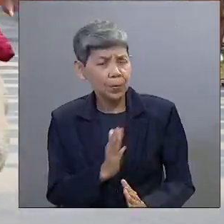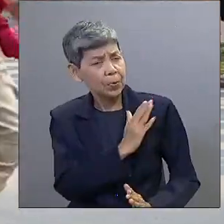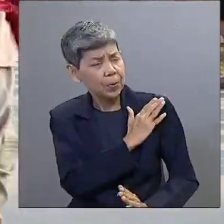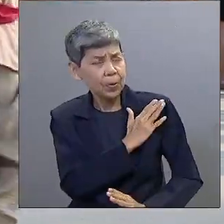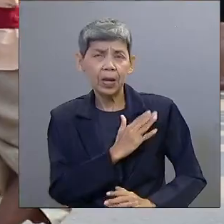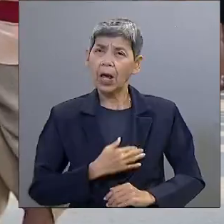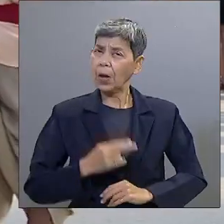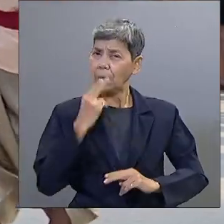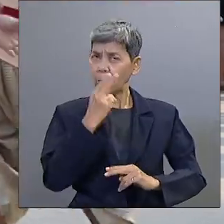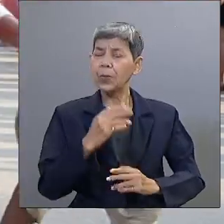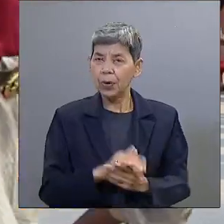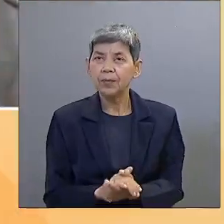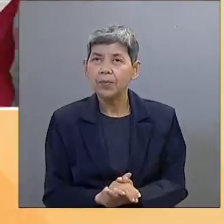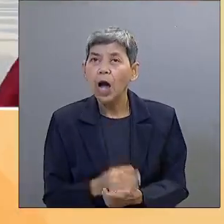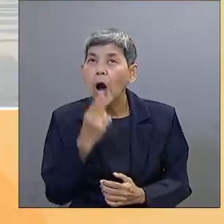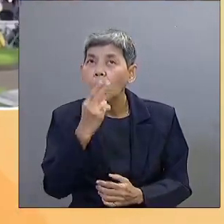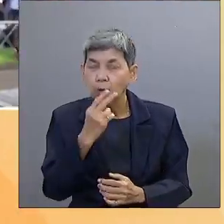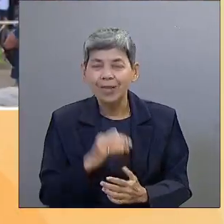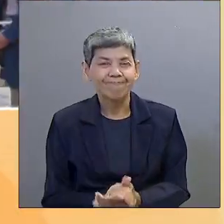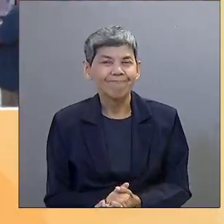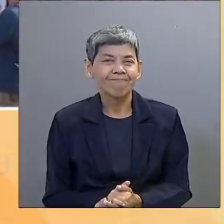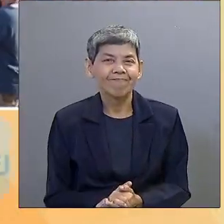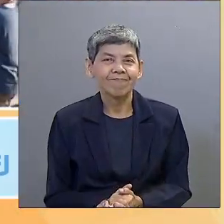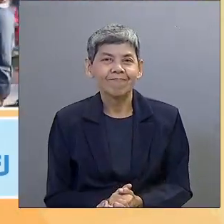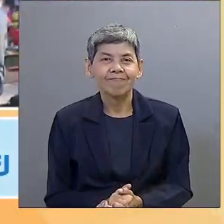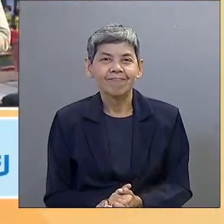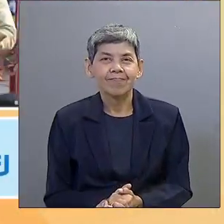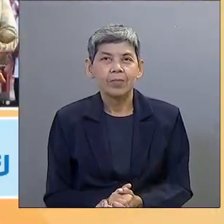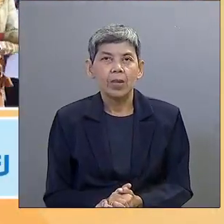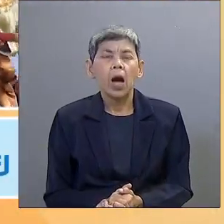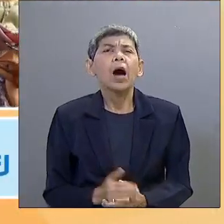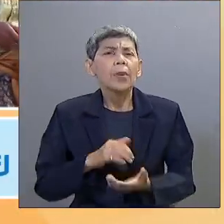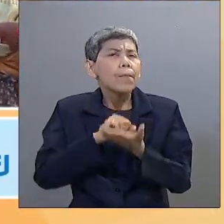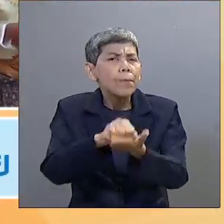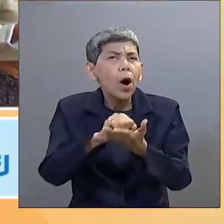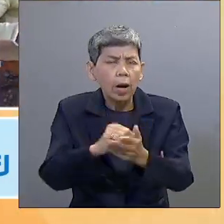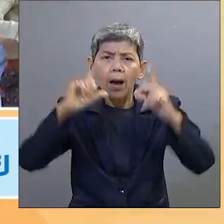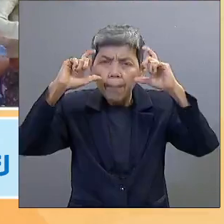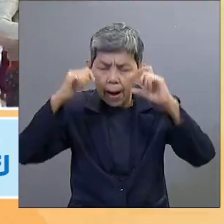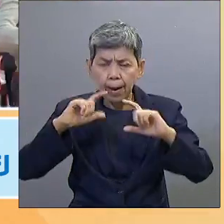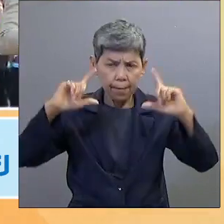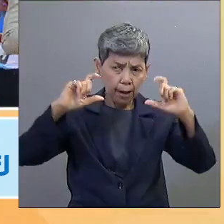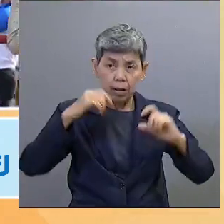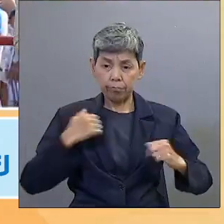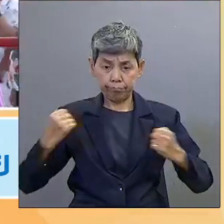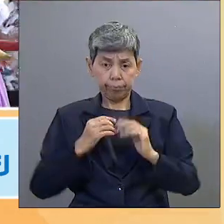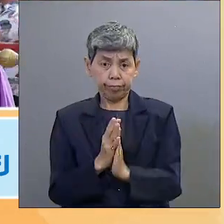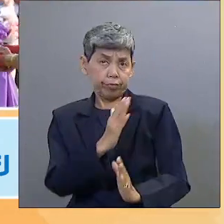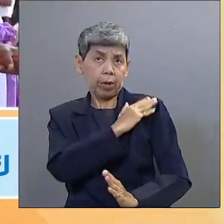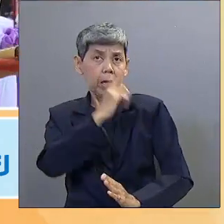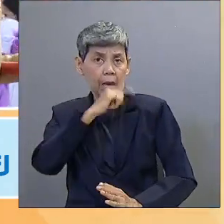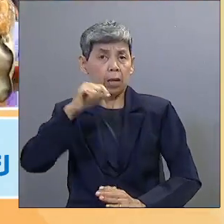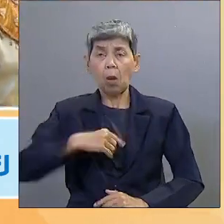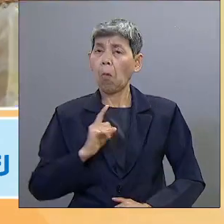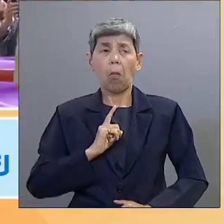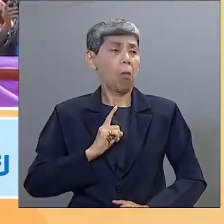ากที่นั่นบรรยากาศนะคะให้คุณผู้ชมได้ชมกันด้วยค่ะนะคะเขามีบริการรับถ่ายรูปด้วยถ้าคุณแต่งชุดไทยไปงานคน